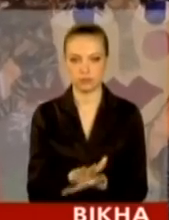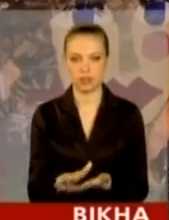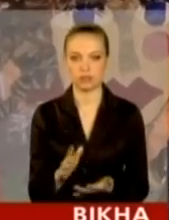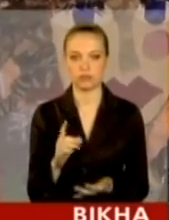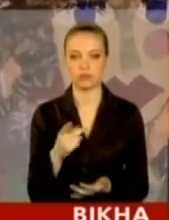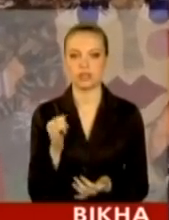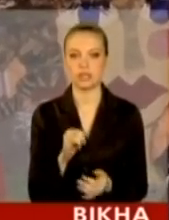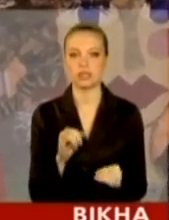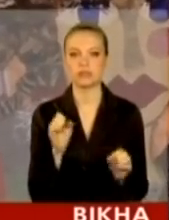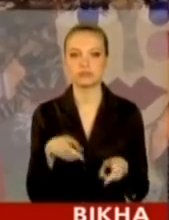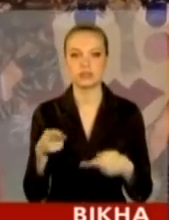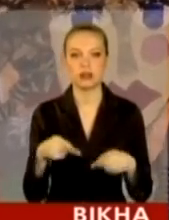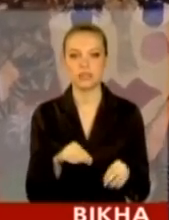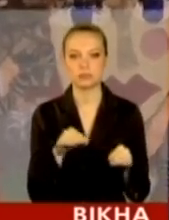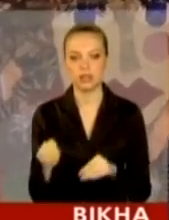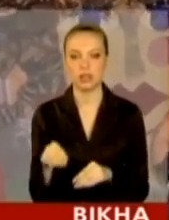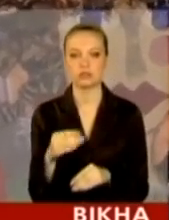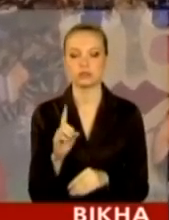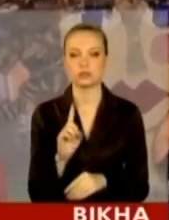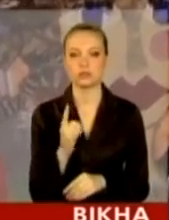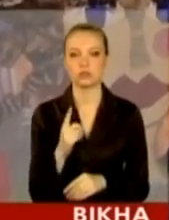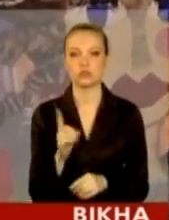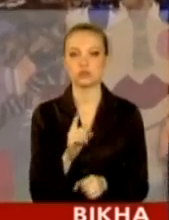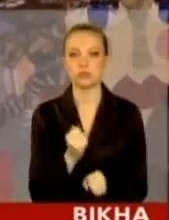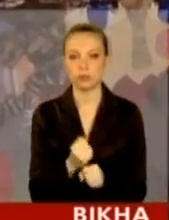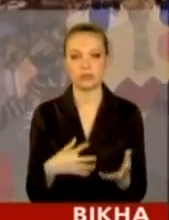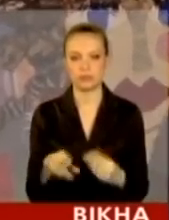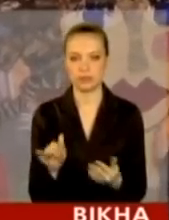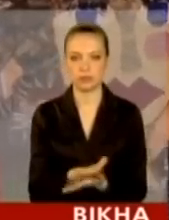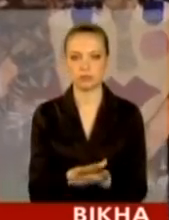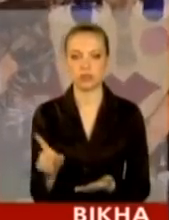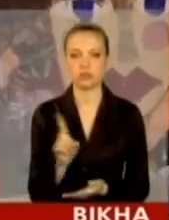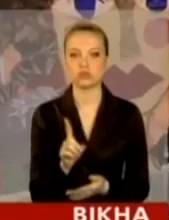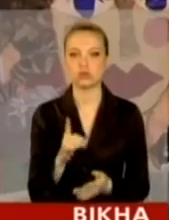це трансплантації, будь-що, щоб робити безплатно, щоб не